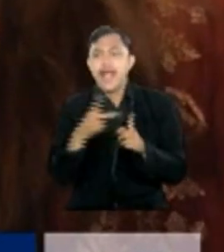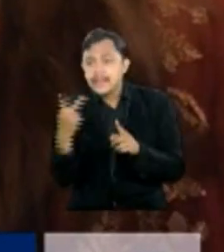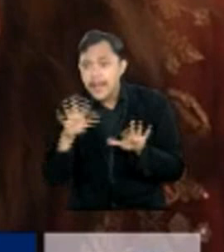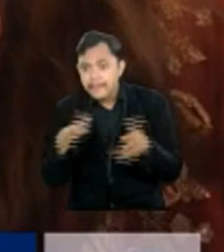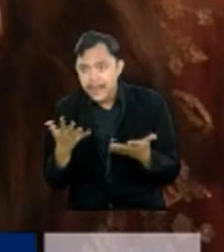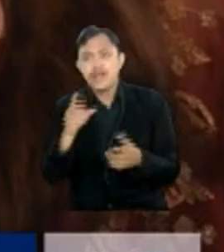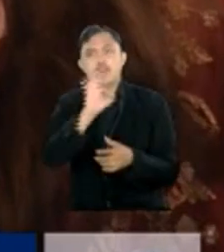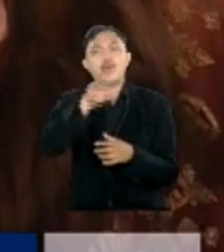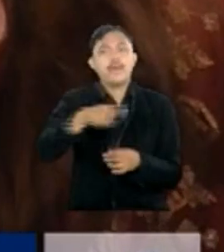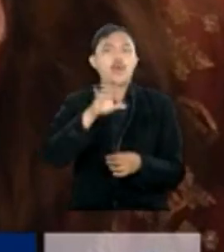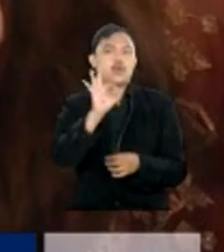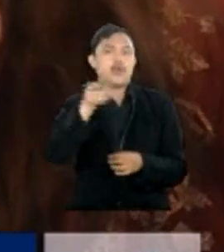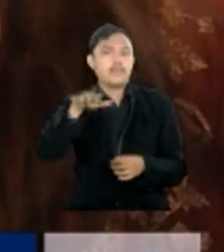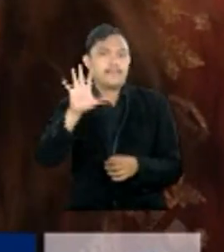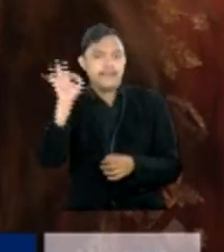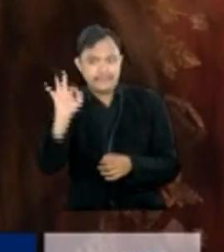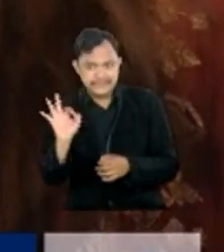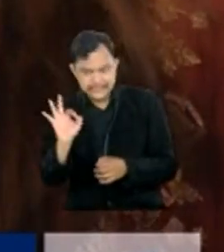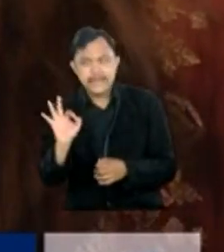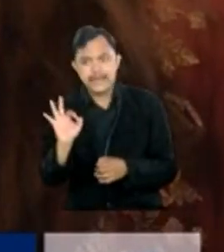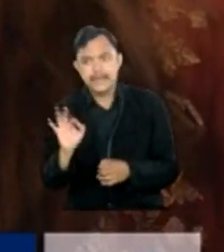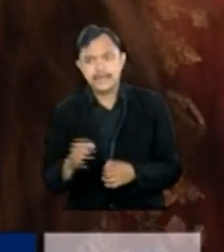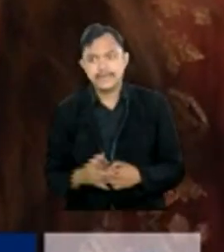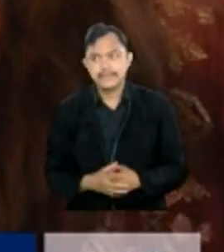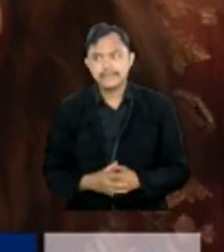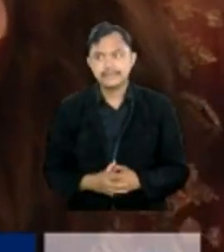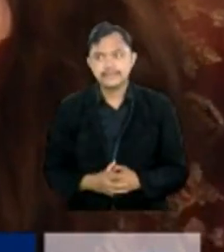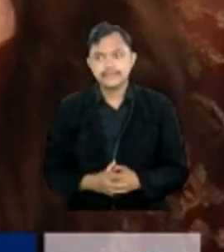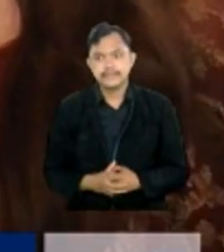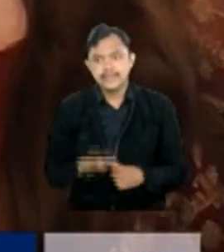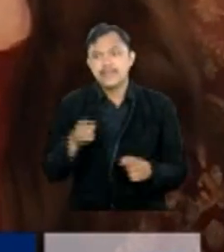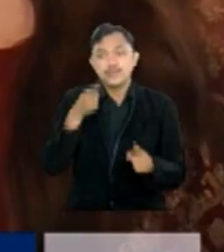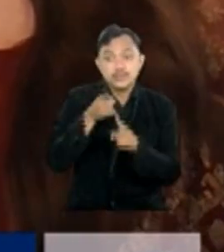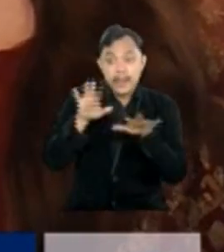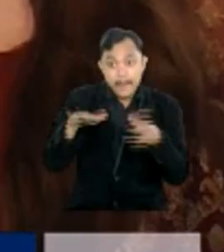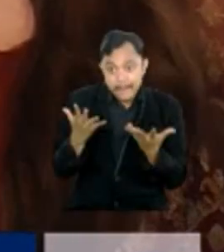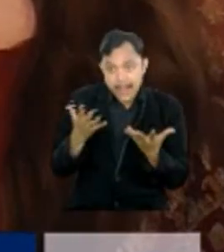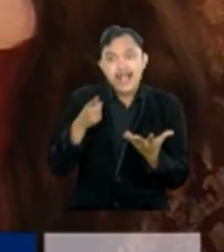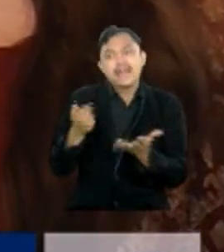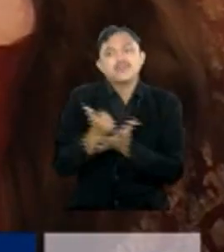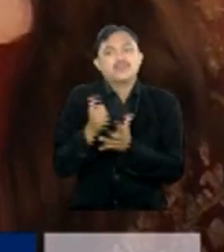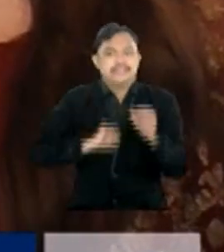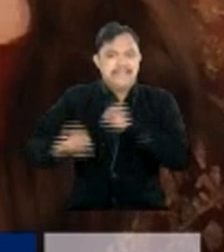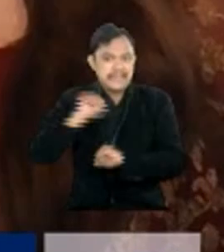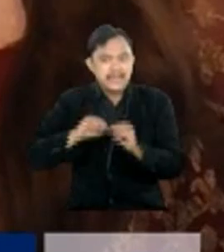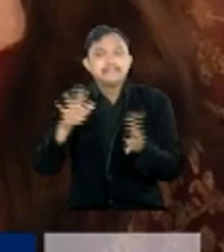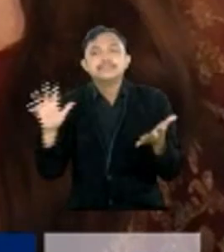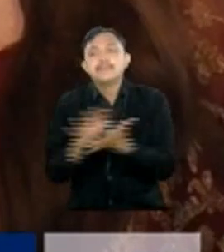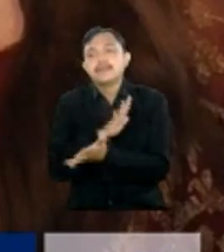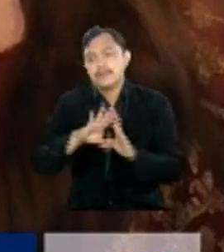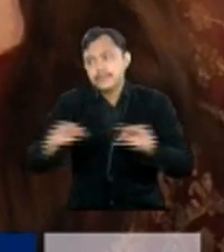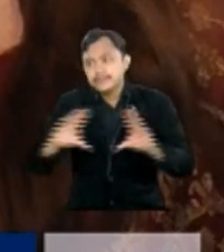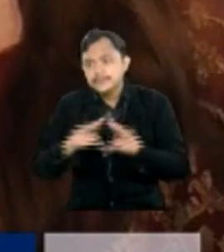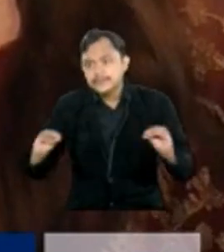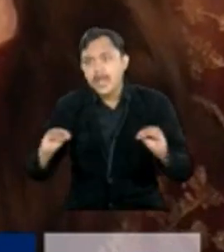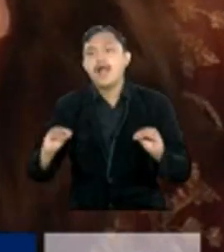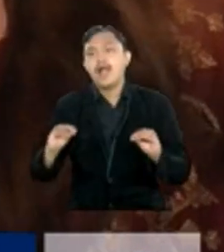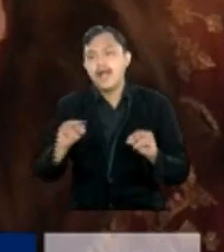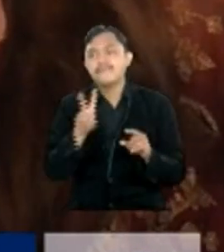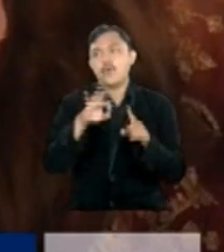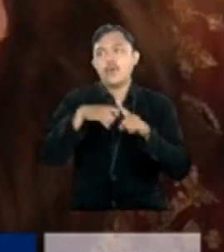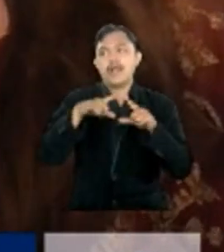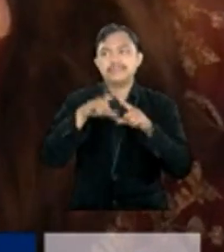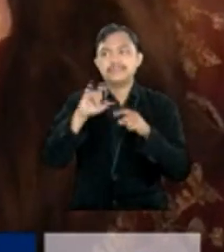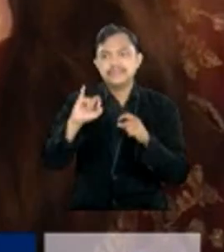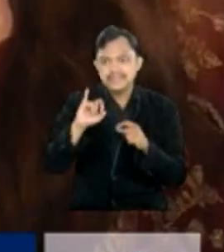0,02% yang bekerja. Sisanya kemana? Pengangguran. Maka dari itu hadirnya Pusat Pelatihan Vokasi Disabilitas ini adalah